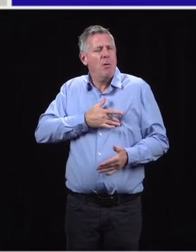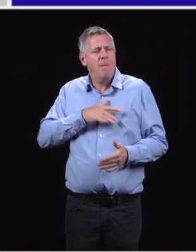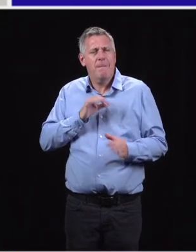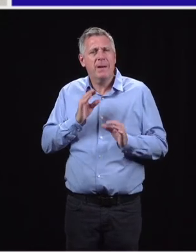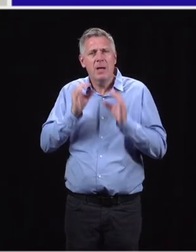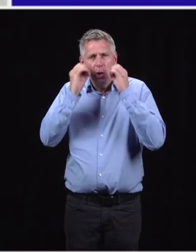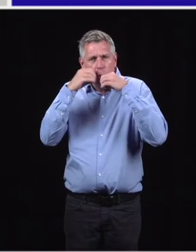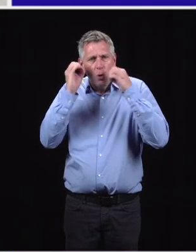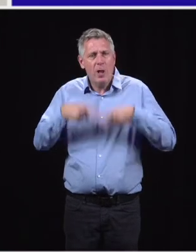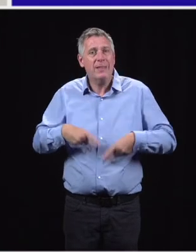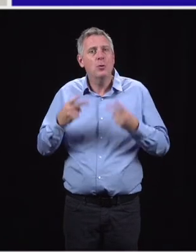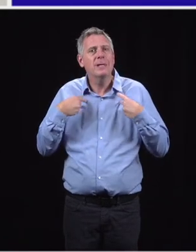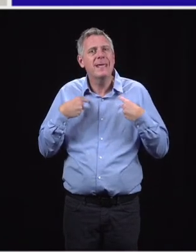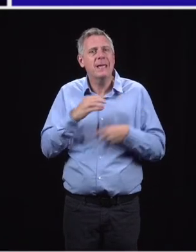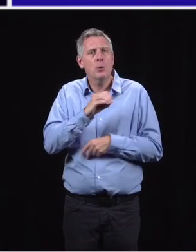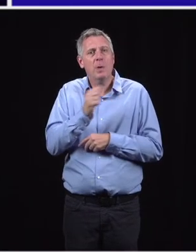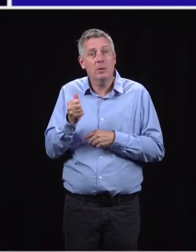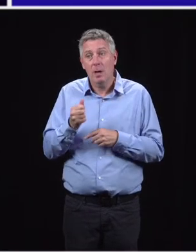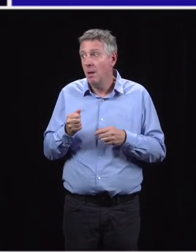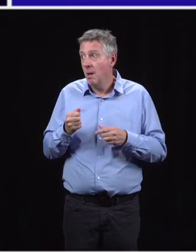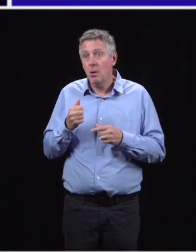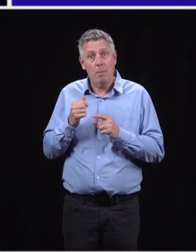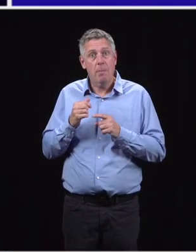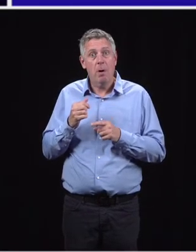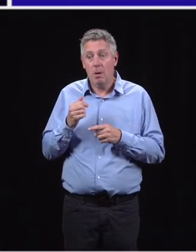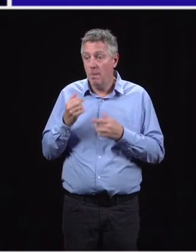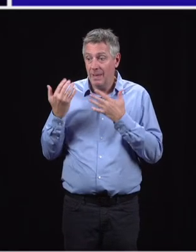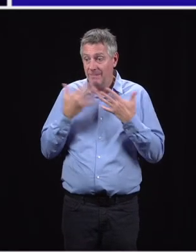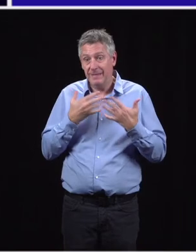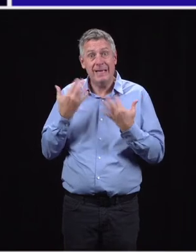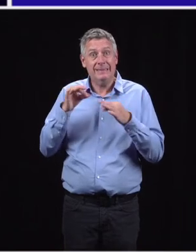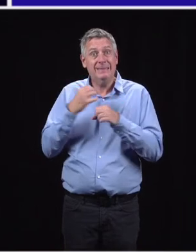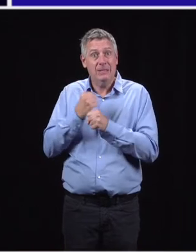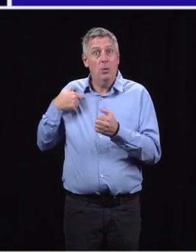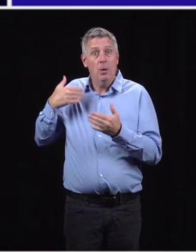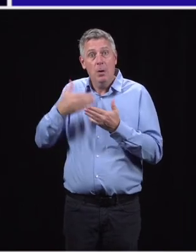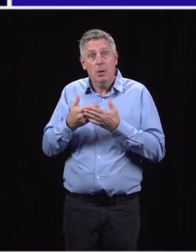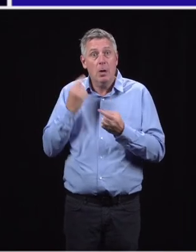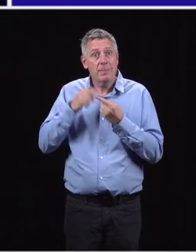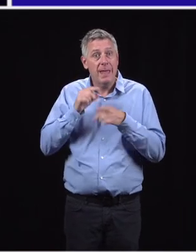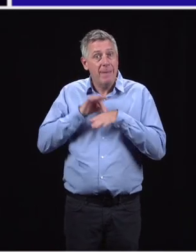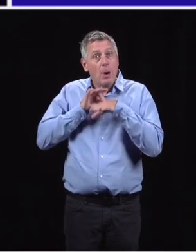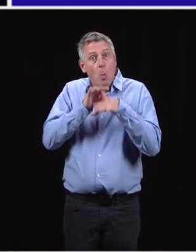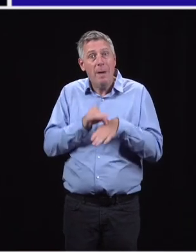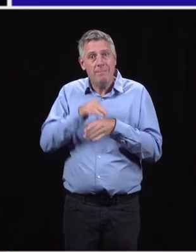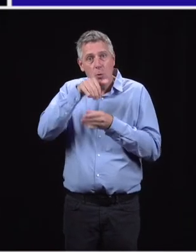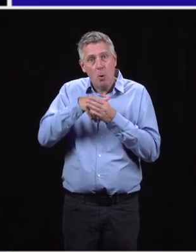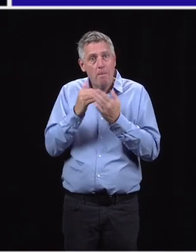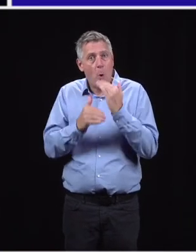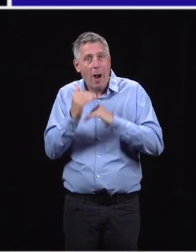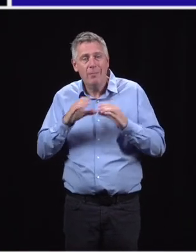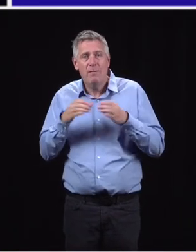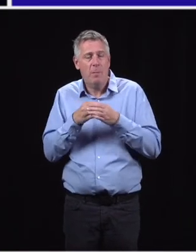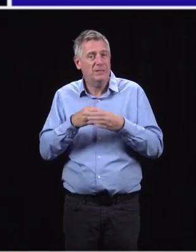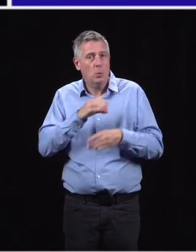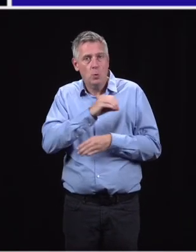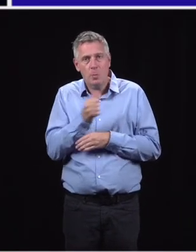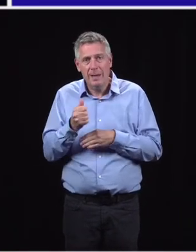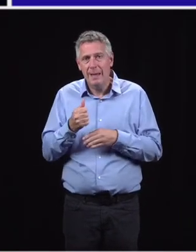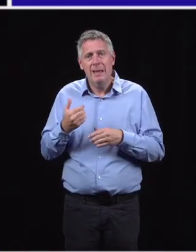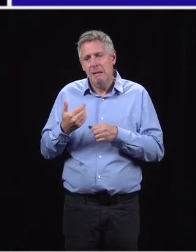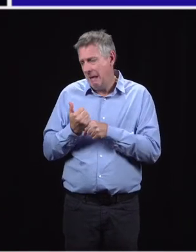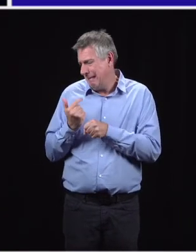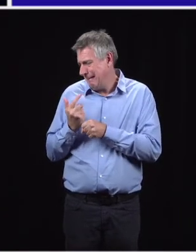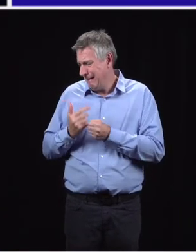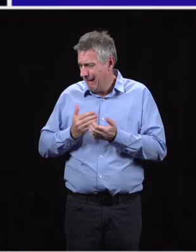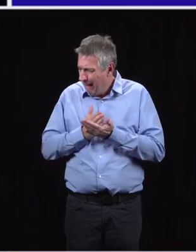sont les Google actu numérique qui faites leur disant c'est un programme de formation et d'accompagnement aux outils du numérique qu'on a orienter et orienté ces dernières années